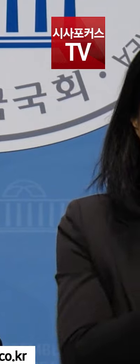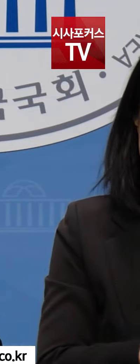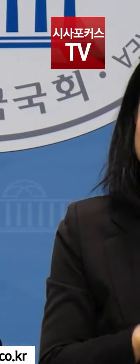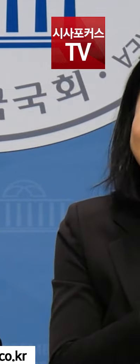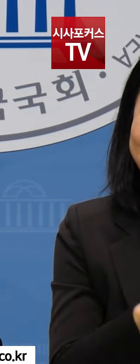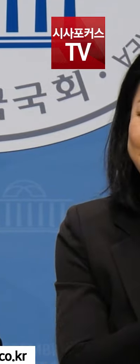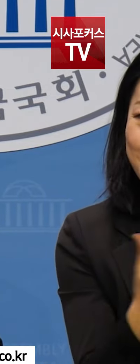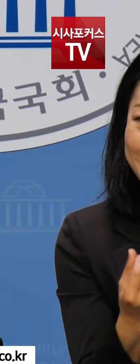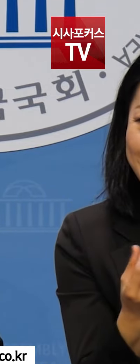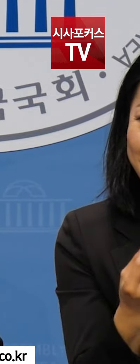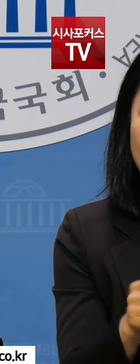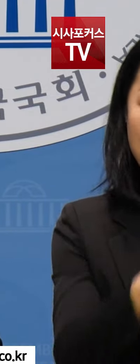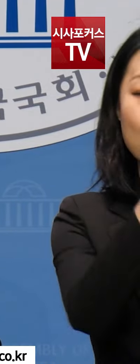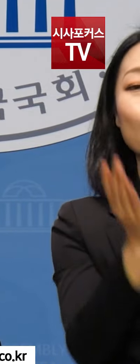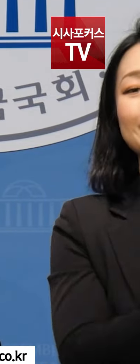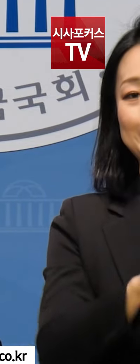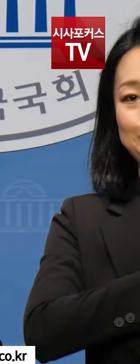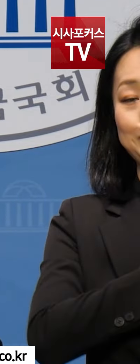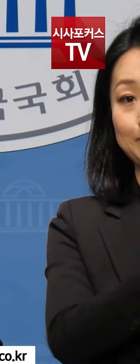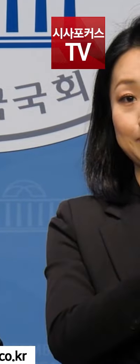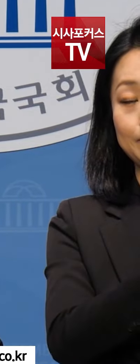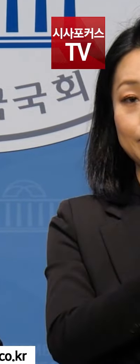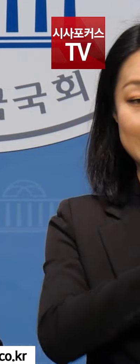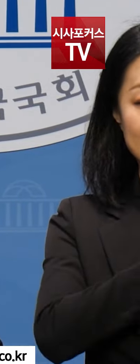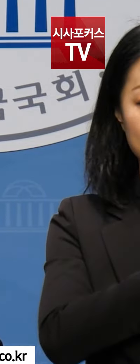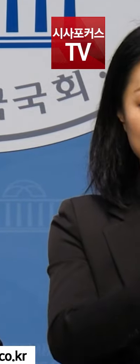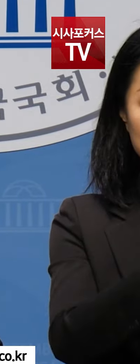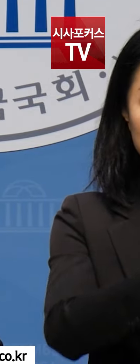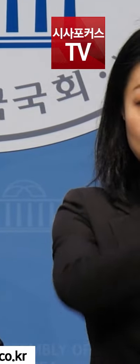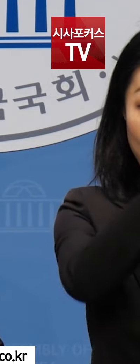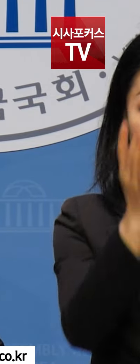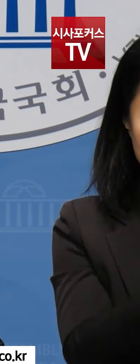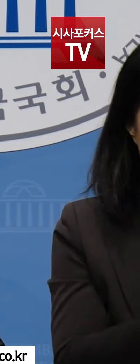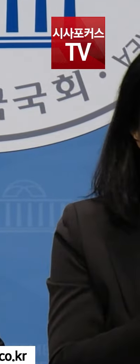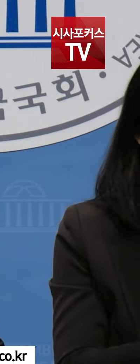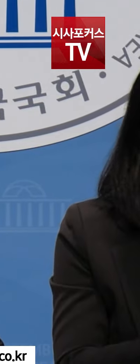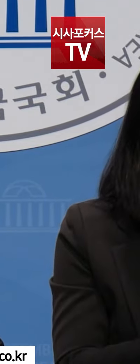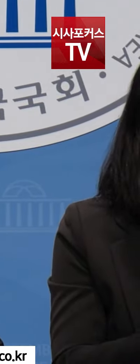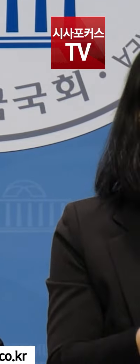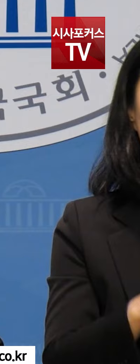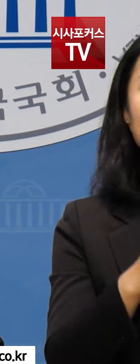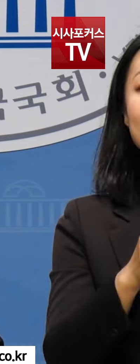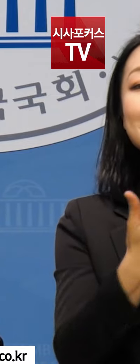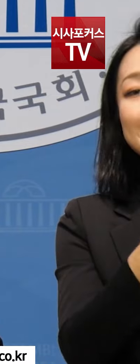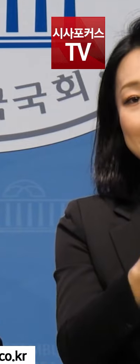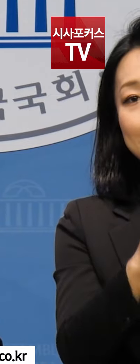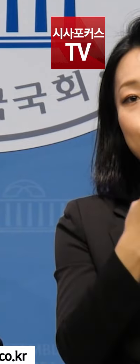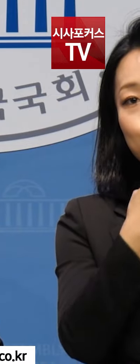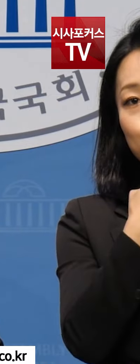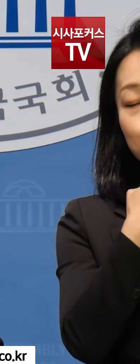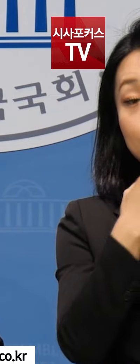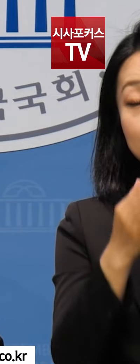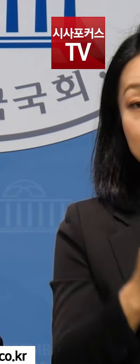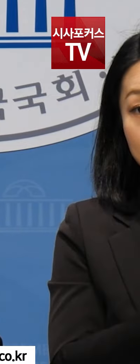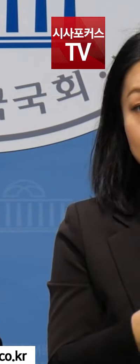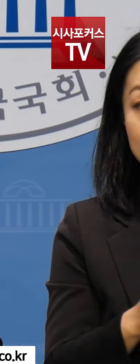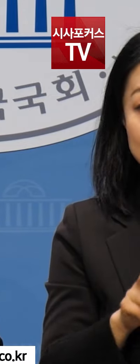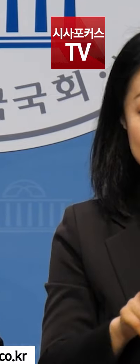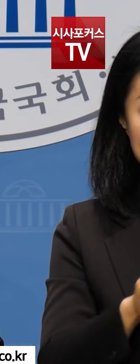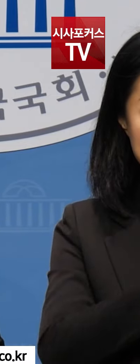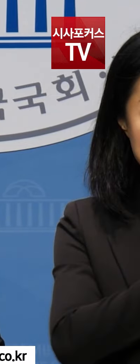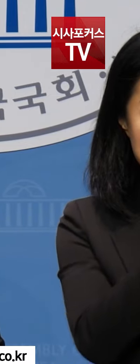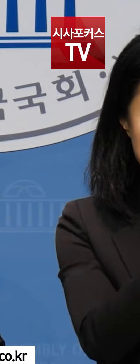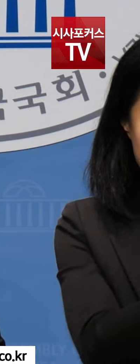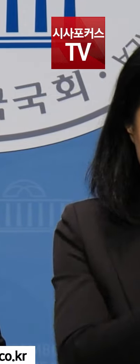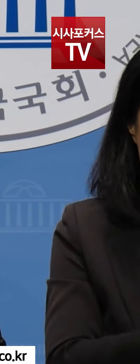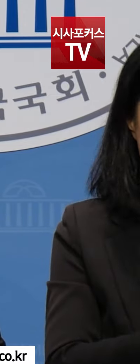뜻입니다. 현재 방통위원회에 이름을 올린 위원은 2인입니다. 따라서